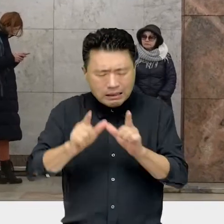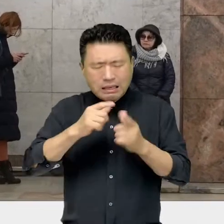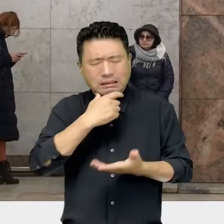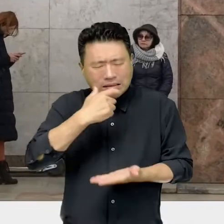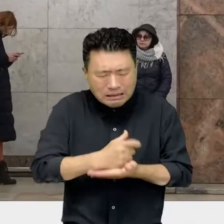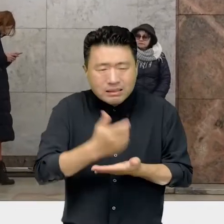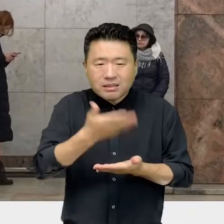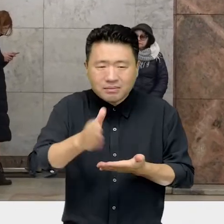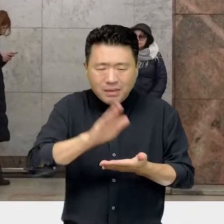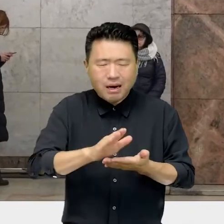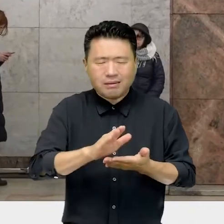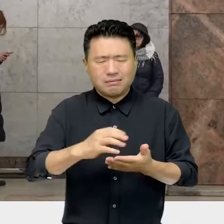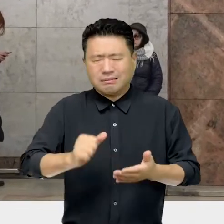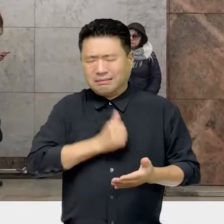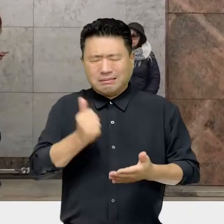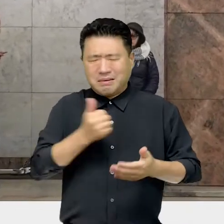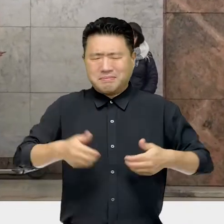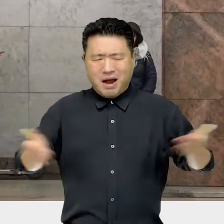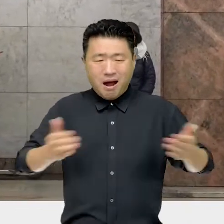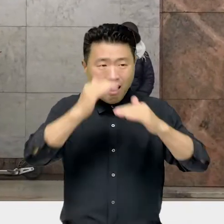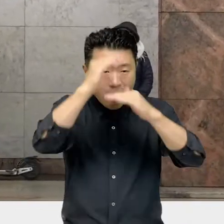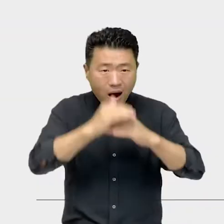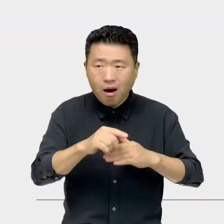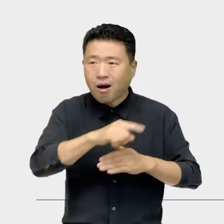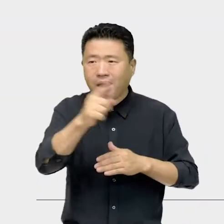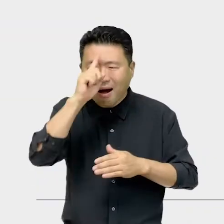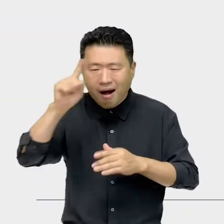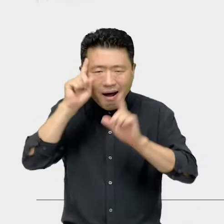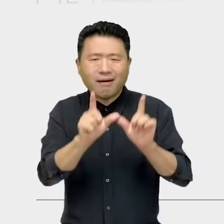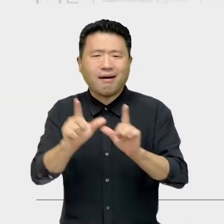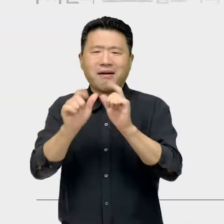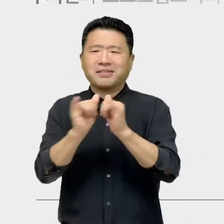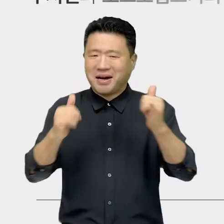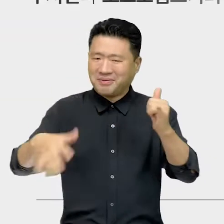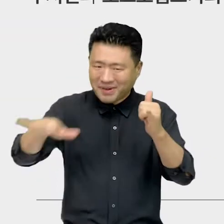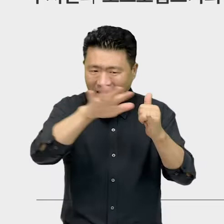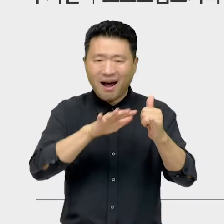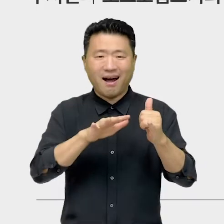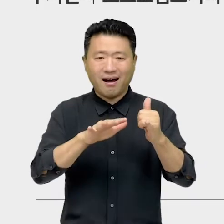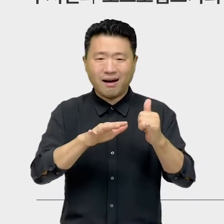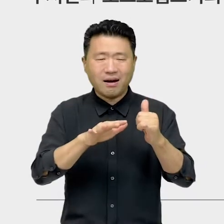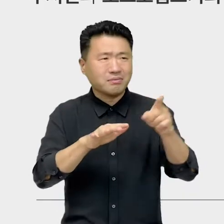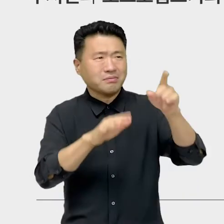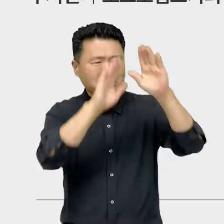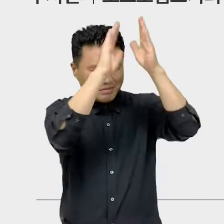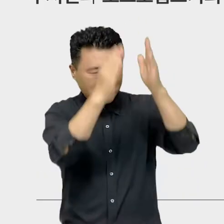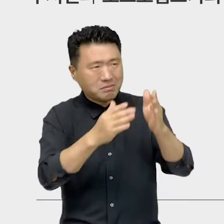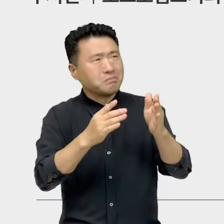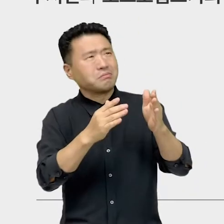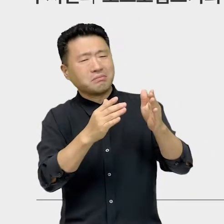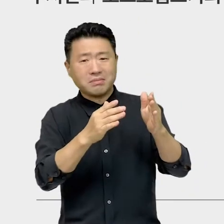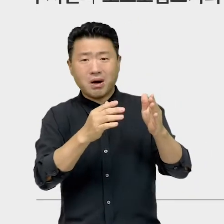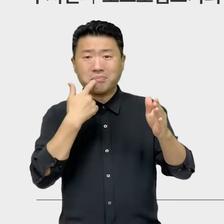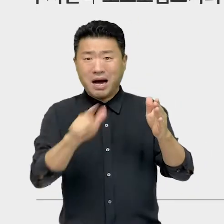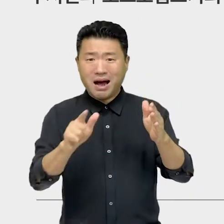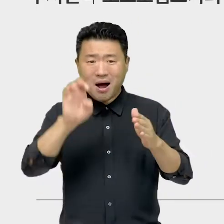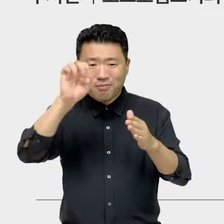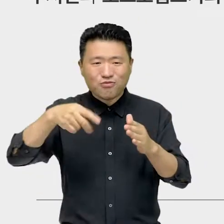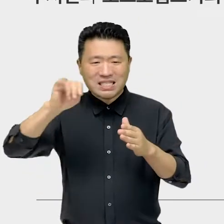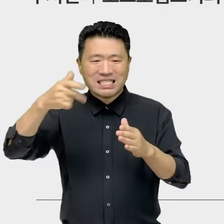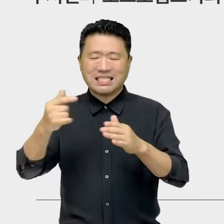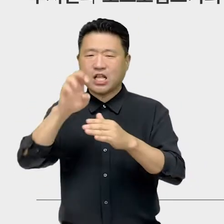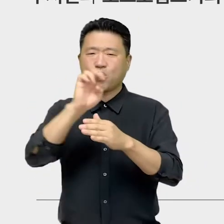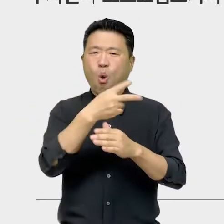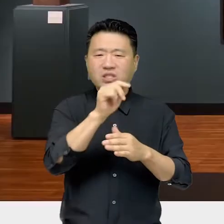슬퍼하거나 노여워하지 않는 여행자를 맞이하는 러시아의 시민들. 정치인이거나 역사가의 동상이 아닌 푸시킨과 도스토옙스키의